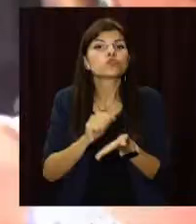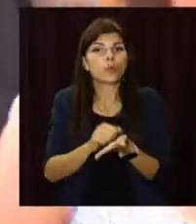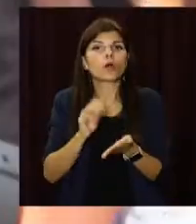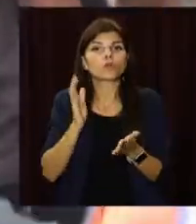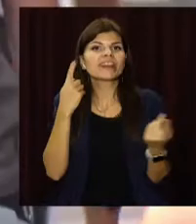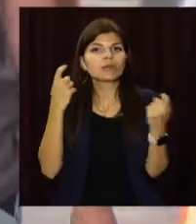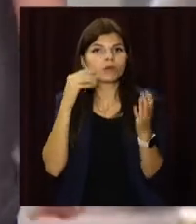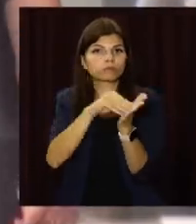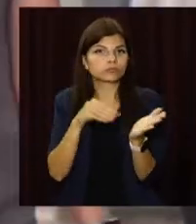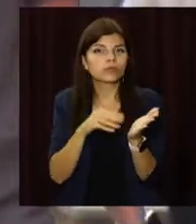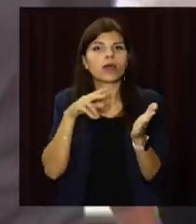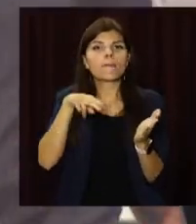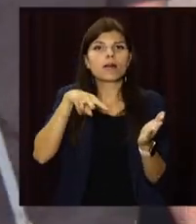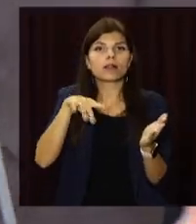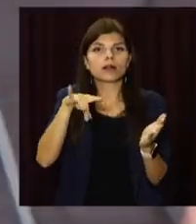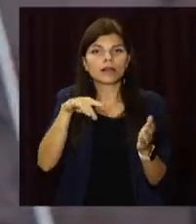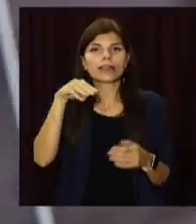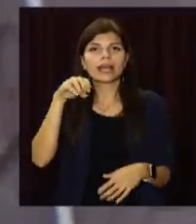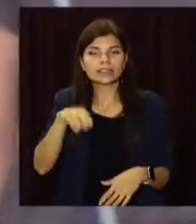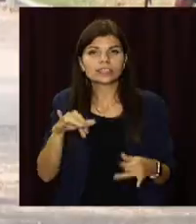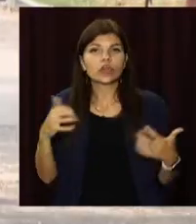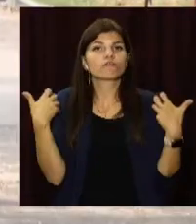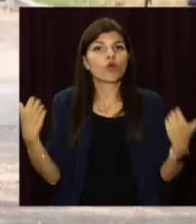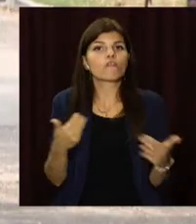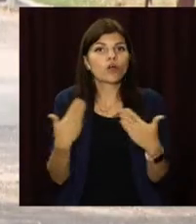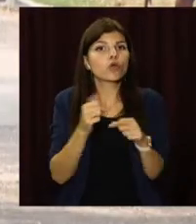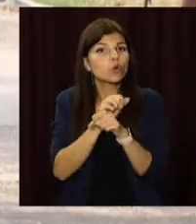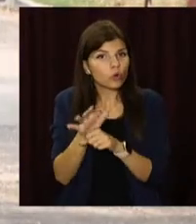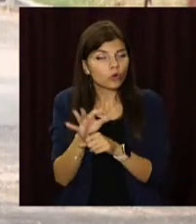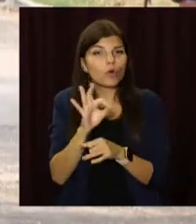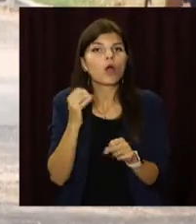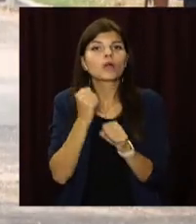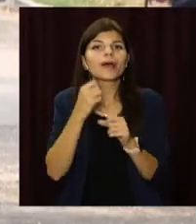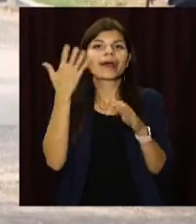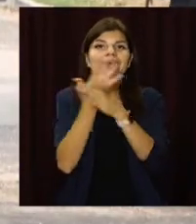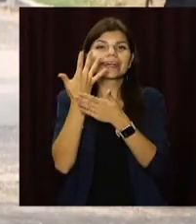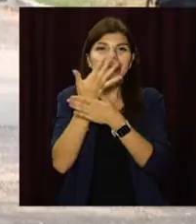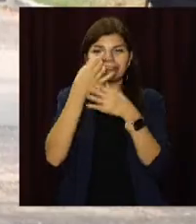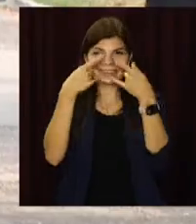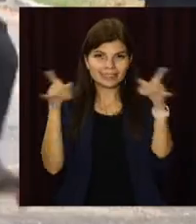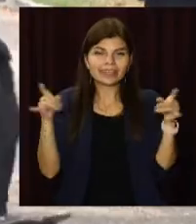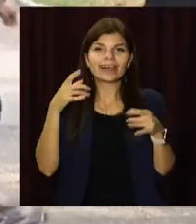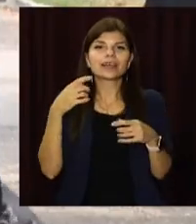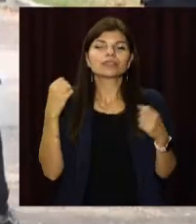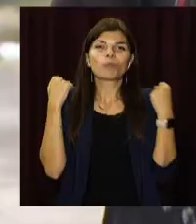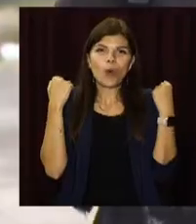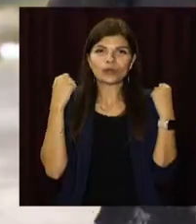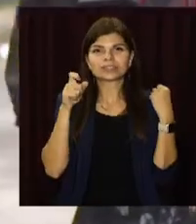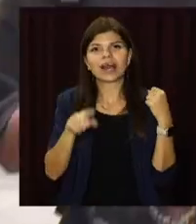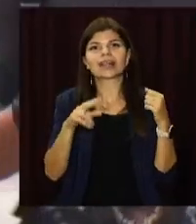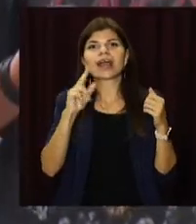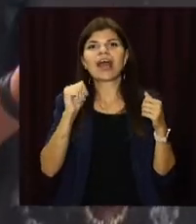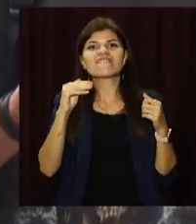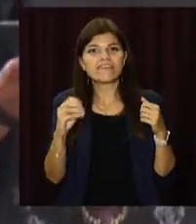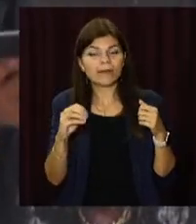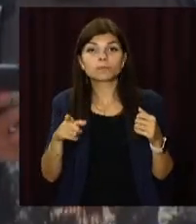міститиме інформацію про ПЛР-тест і одужання від коронавіруса. Щодо роботи кінотеатрів, кафе, спорт залів та інших закладів,